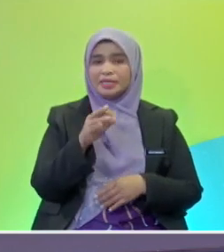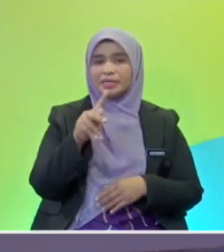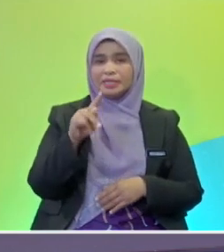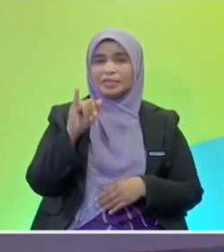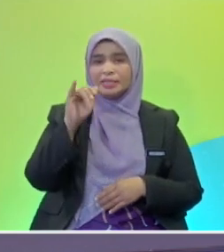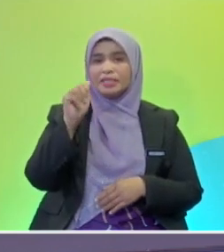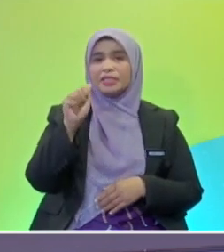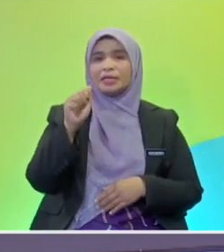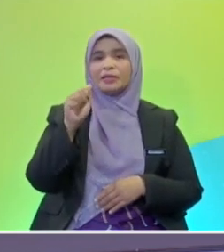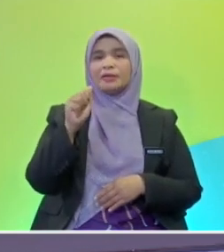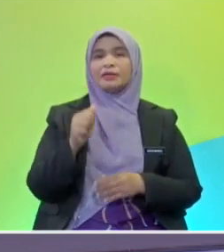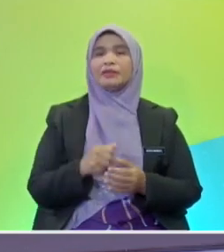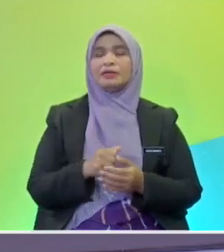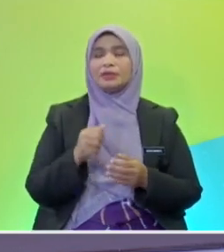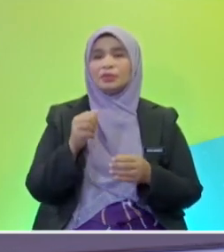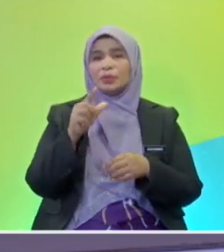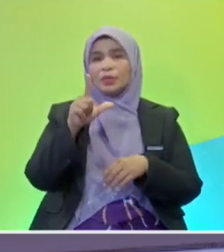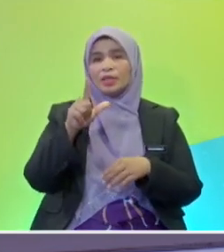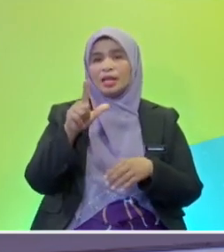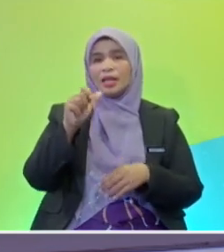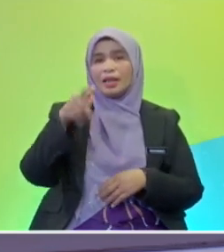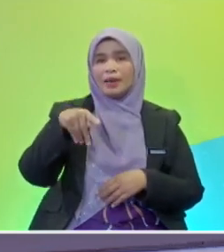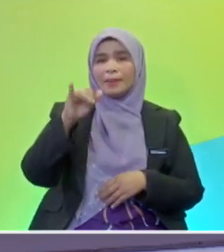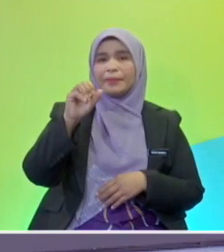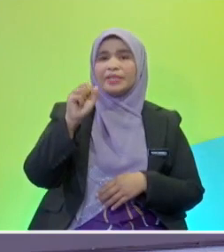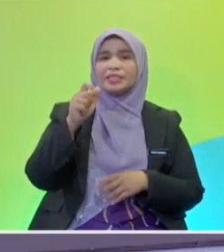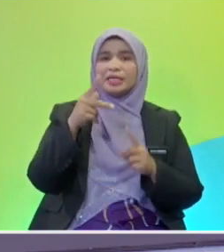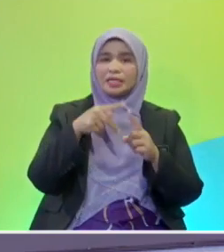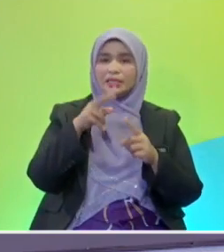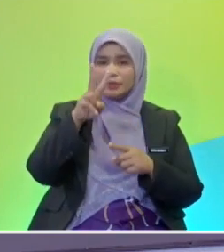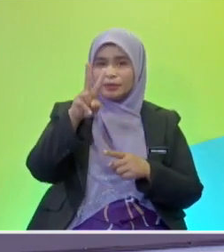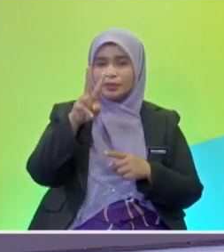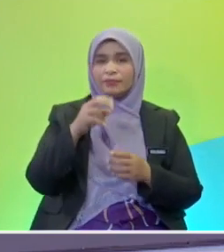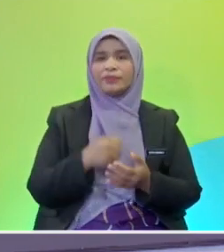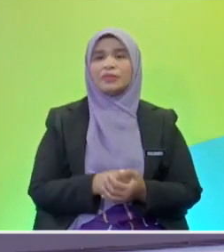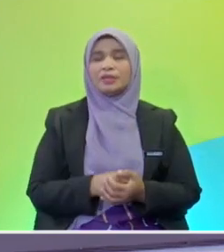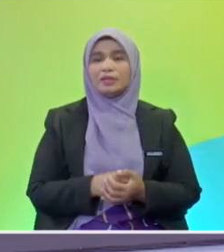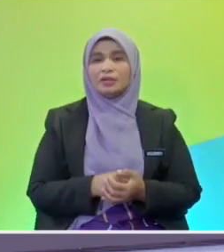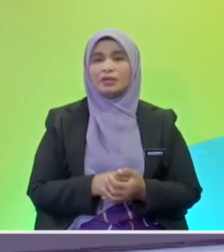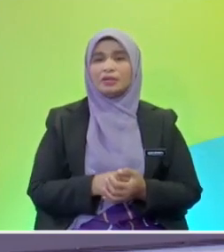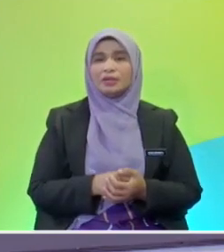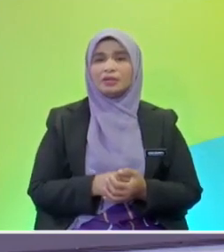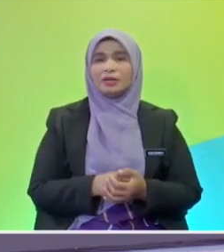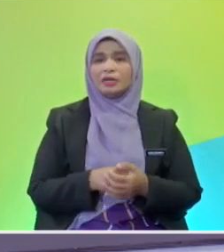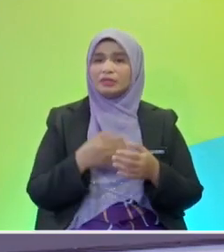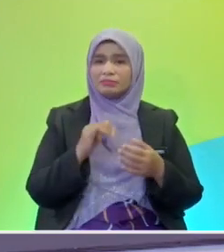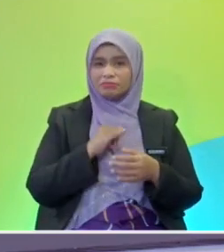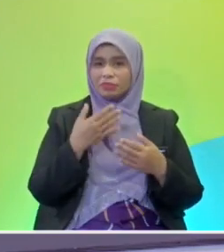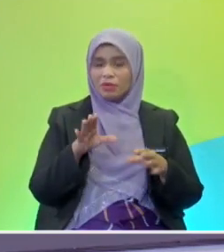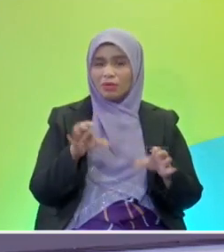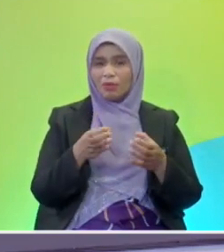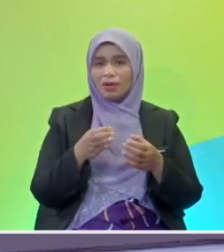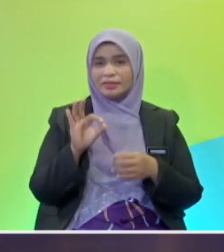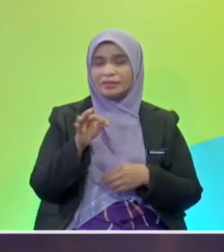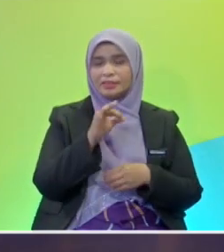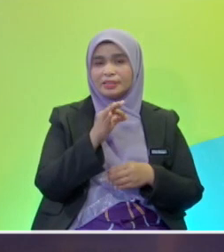kedua lapisan yang kedua okey Cikgu yang ini saya dah dah buat untuk jahitan yang sebelah ni agak-agak jahitan apa tu